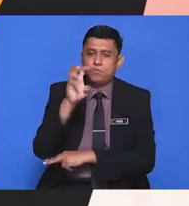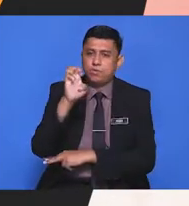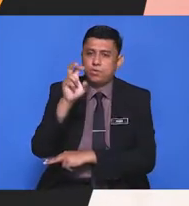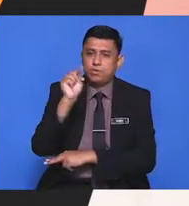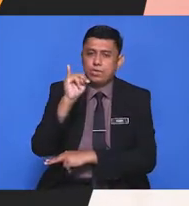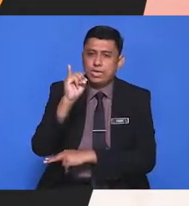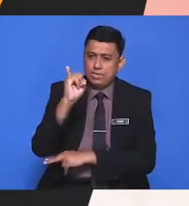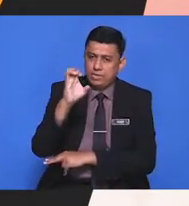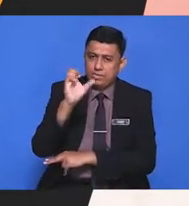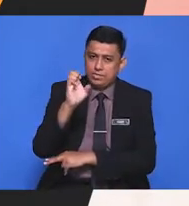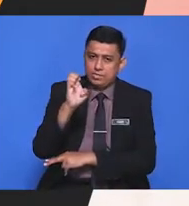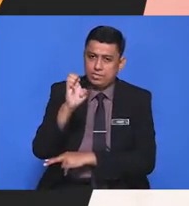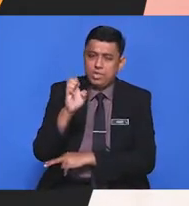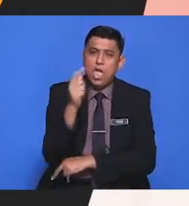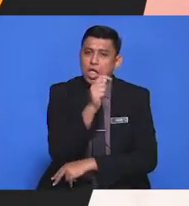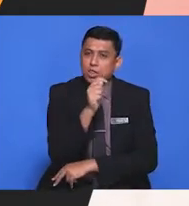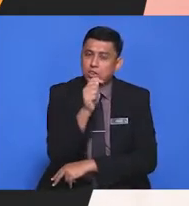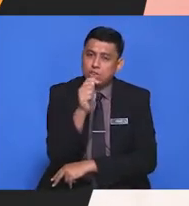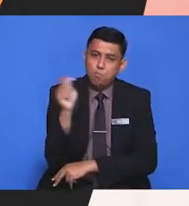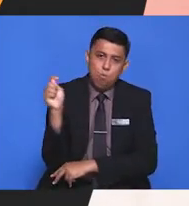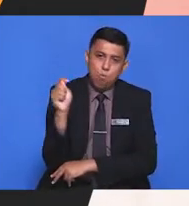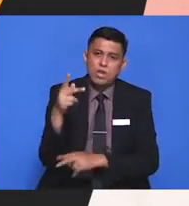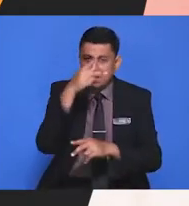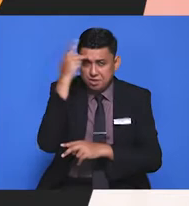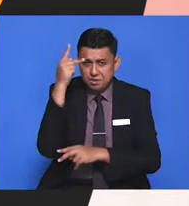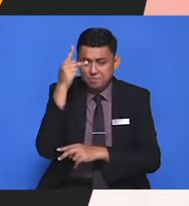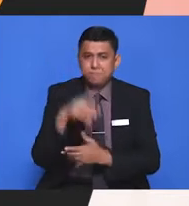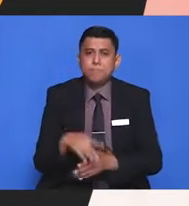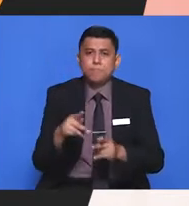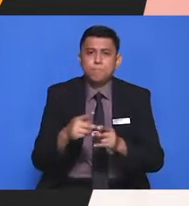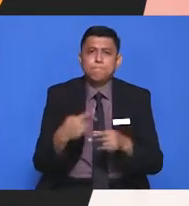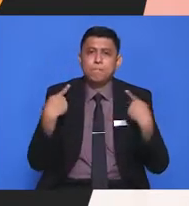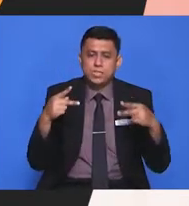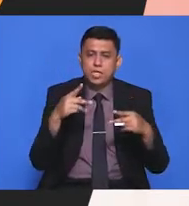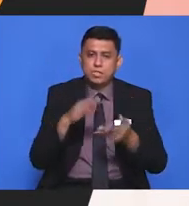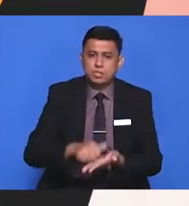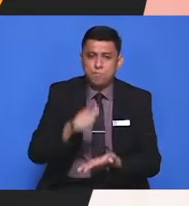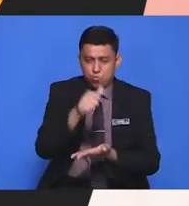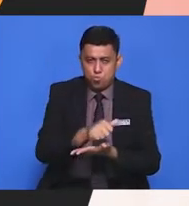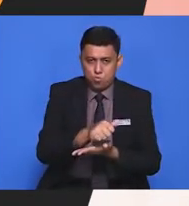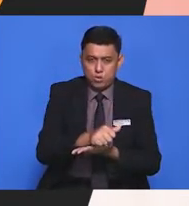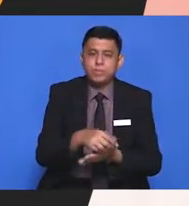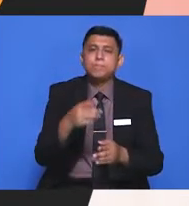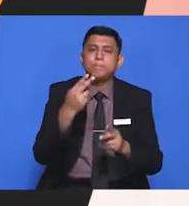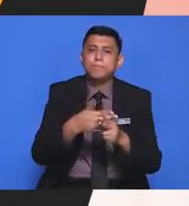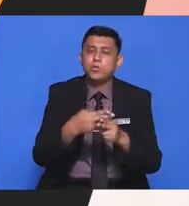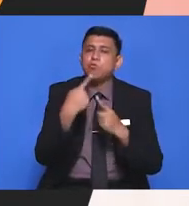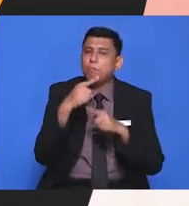kerana pasar terapung yang terkenal di... Hebat murid-murid, Menanchop Raya di Thailand.